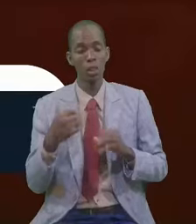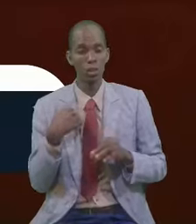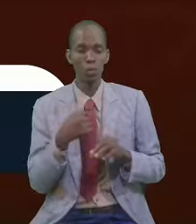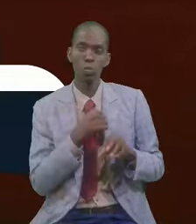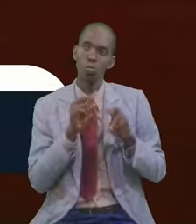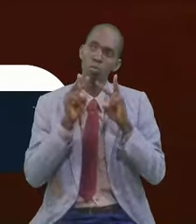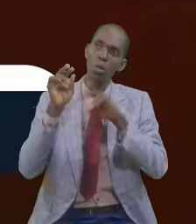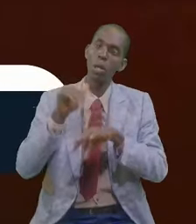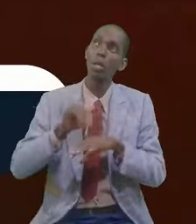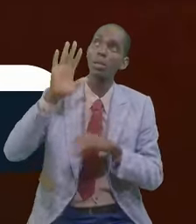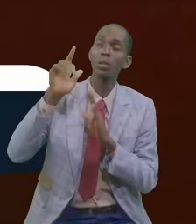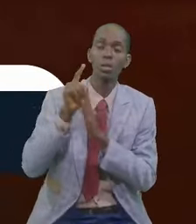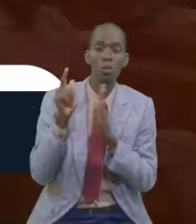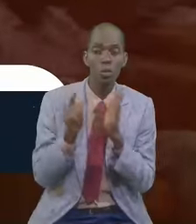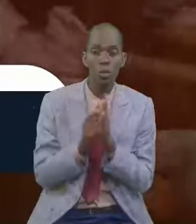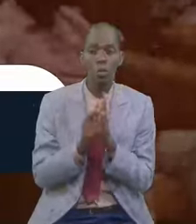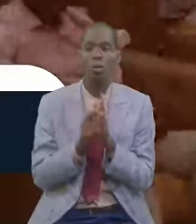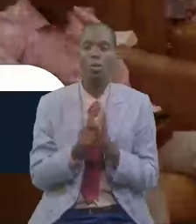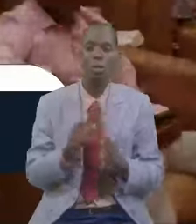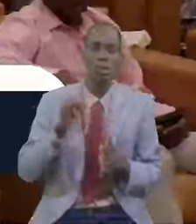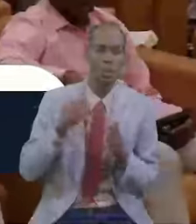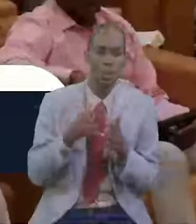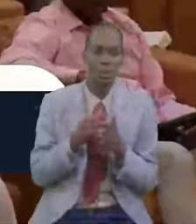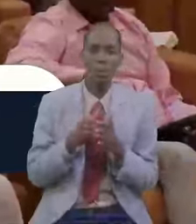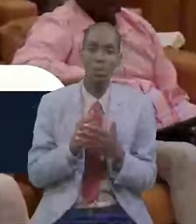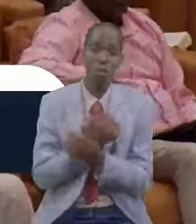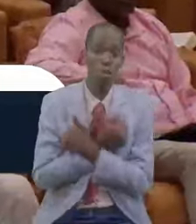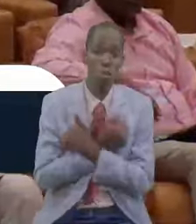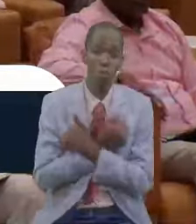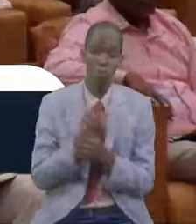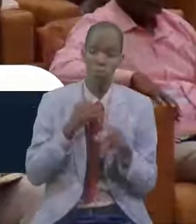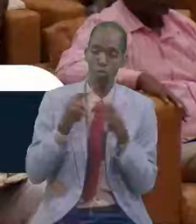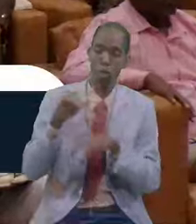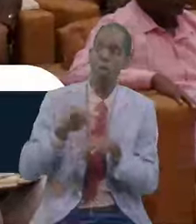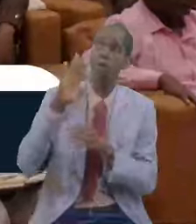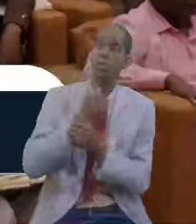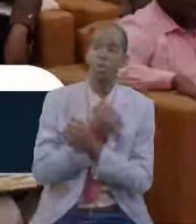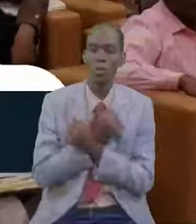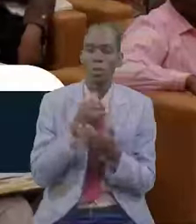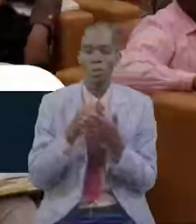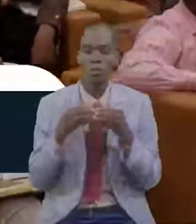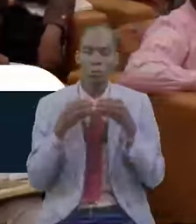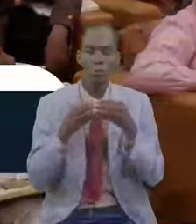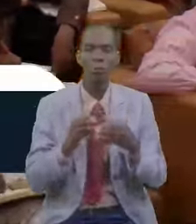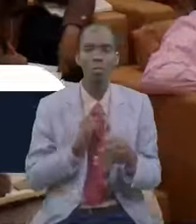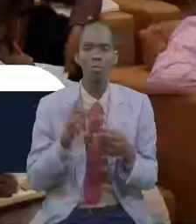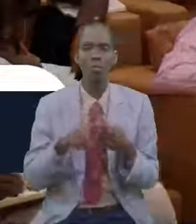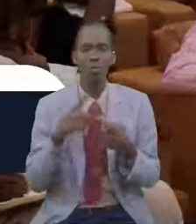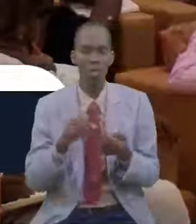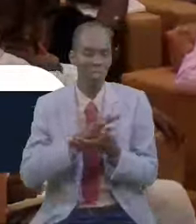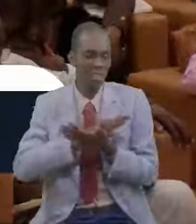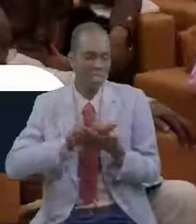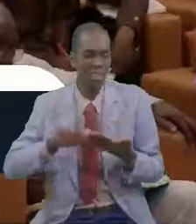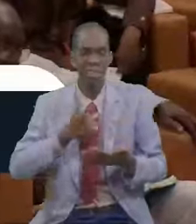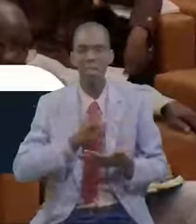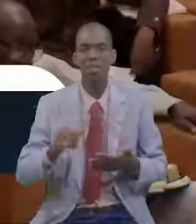nous vivons par son amour, il nous dirige vers la purification et la rédemption et la justice. Et